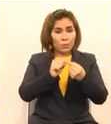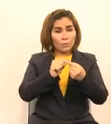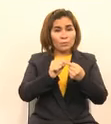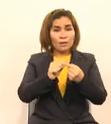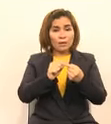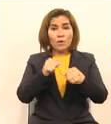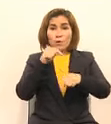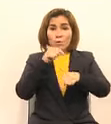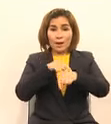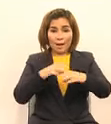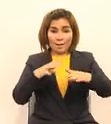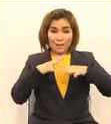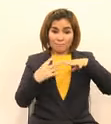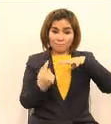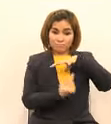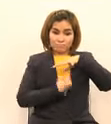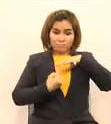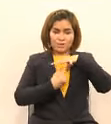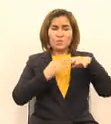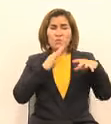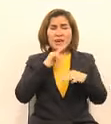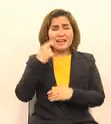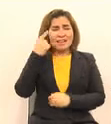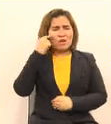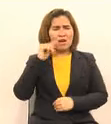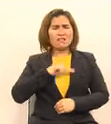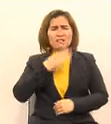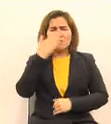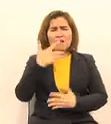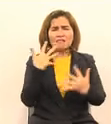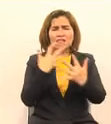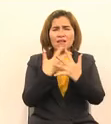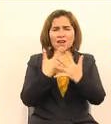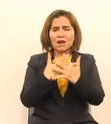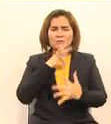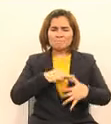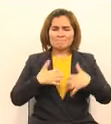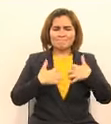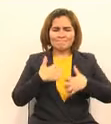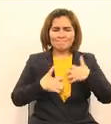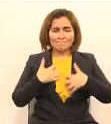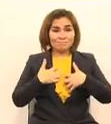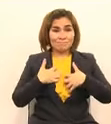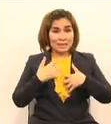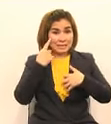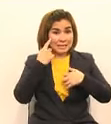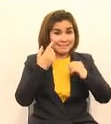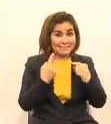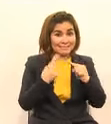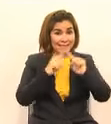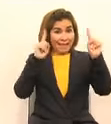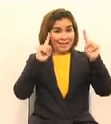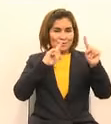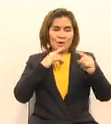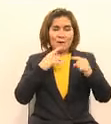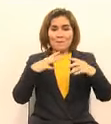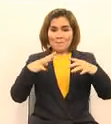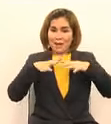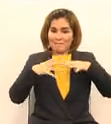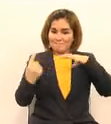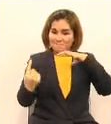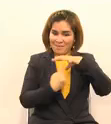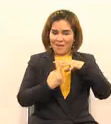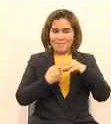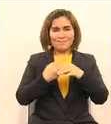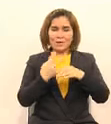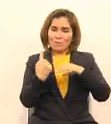ได้มาครับถ้าเรามองว่าถูกขังตัวอยู่ในบ้านกักตัวอยู่ในบ้านเราก็จะรู้สึกทุกข์ แต่ถ้าเรามองว่าโอกาสครั้งเนี้ยในรอบ